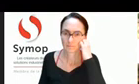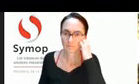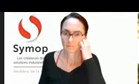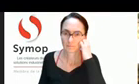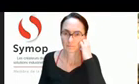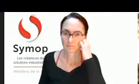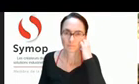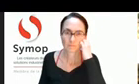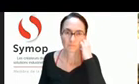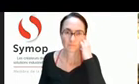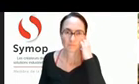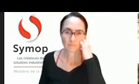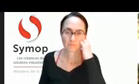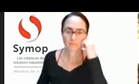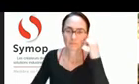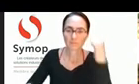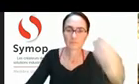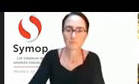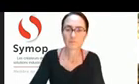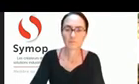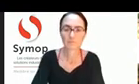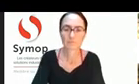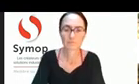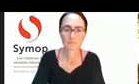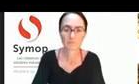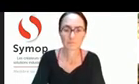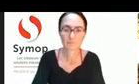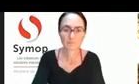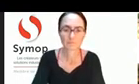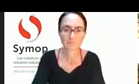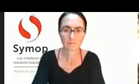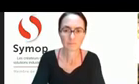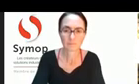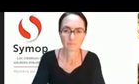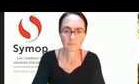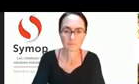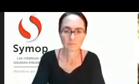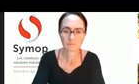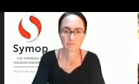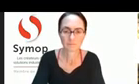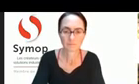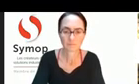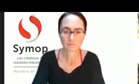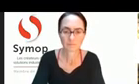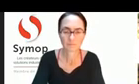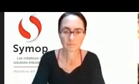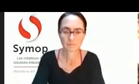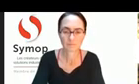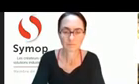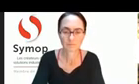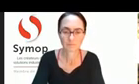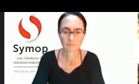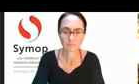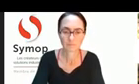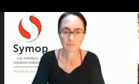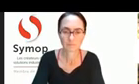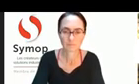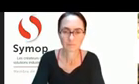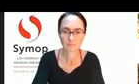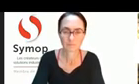on s'appuie, aujourd'hui, on propose une plateforme IoT, comme on dit, intégrée, pour pouvoir répondre à